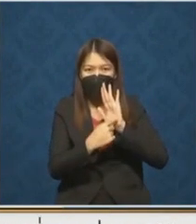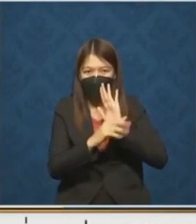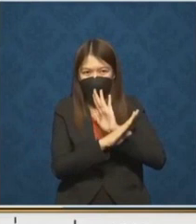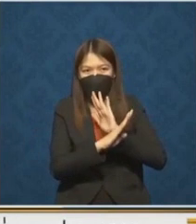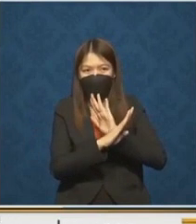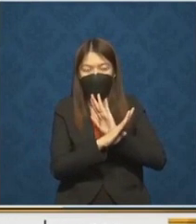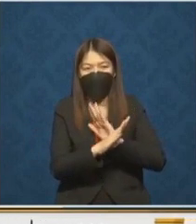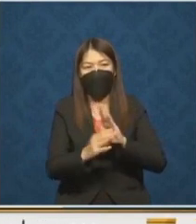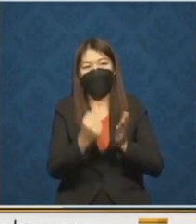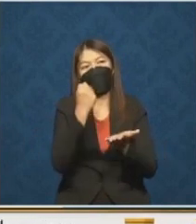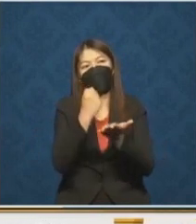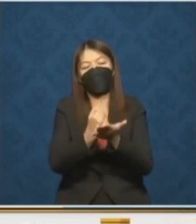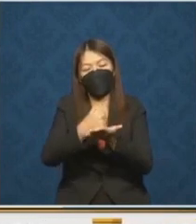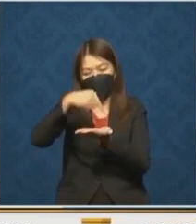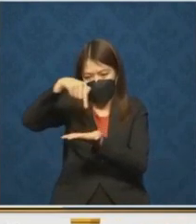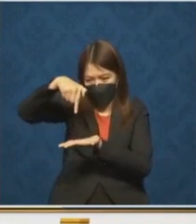ชโนnamentกดไป กจะเจอ